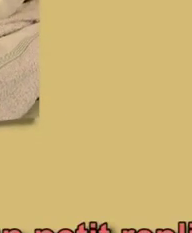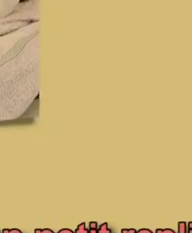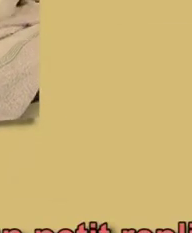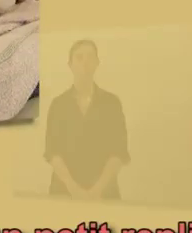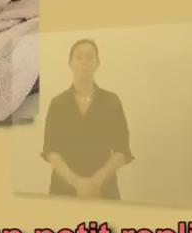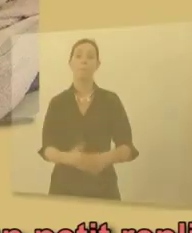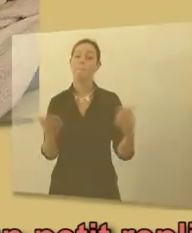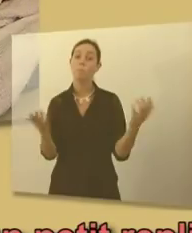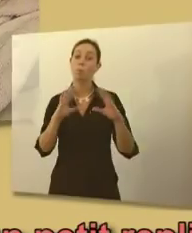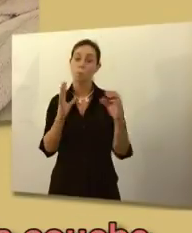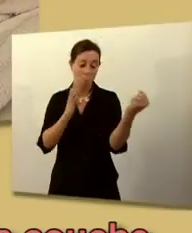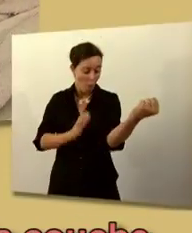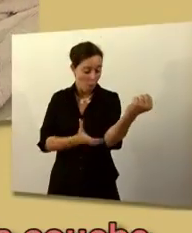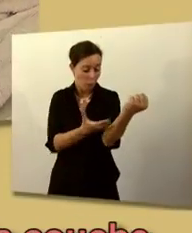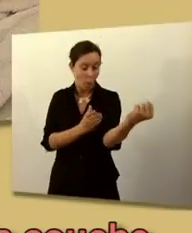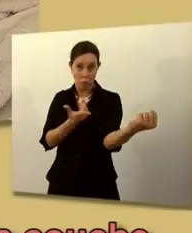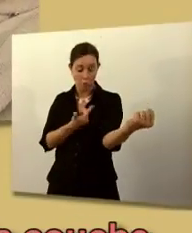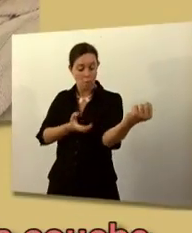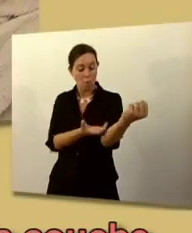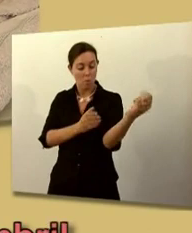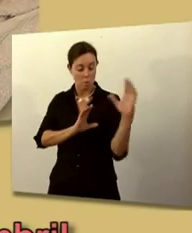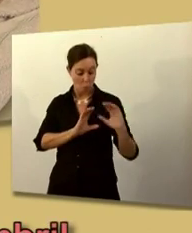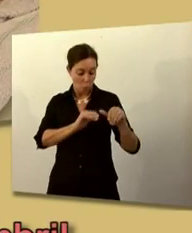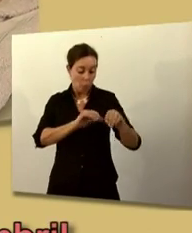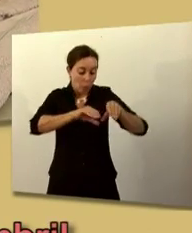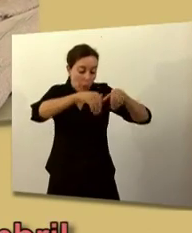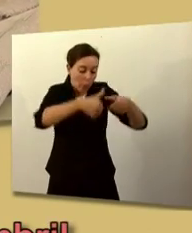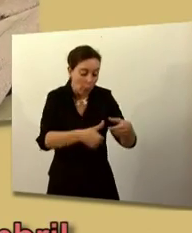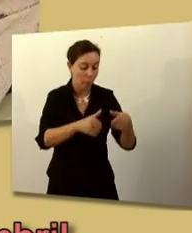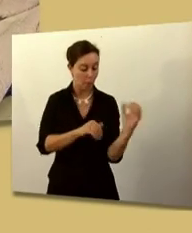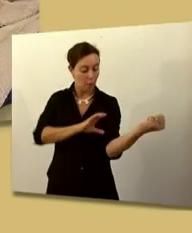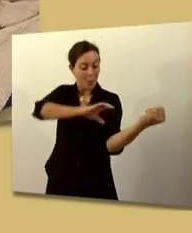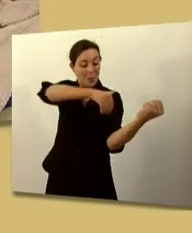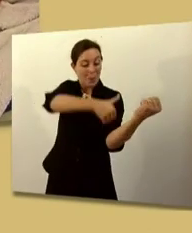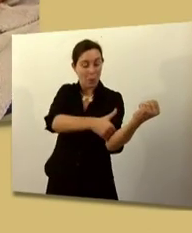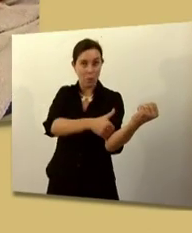Voilà, vous faites juste un petit repli et vous mettez la couche en dessous.